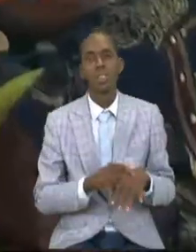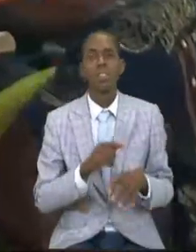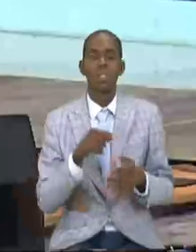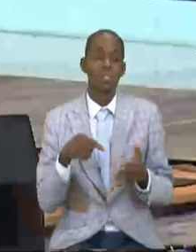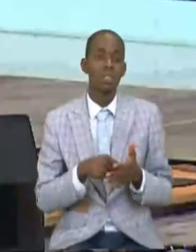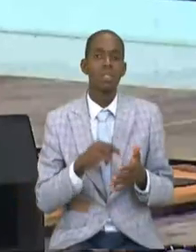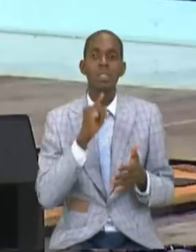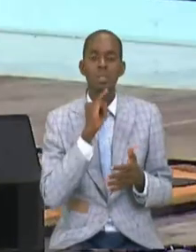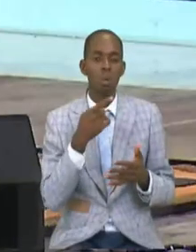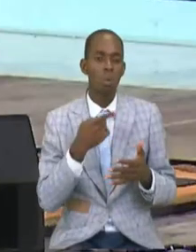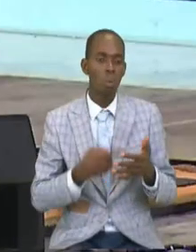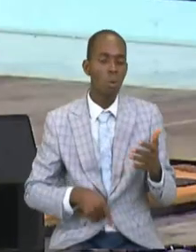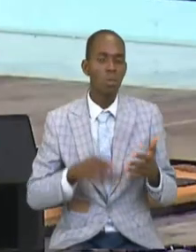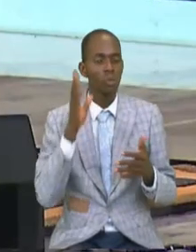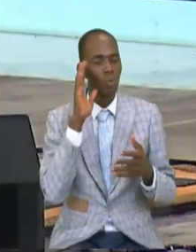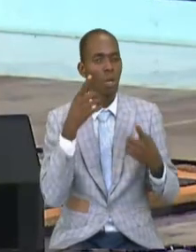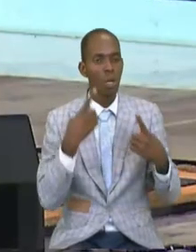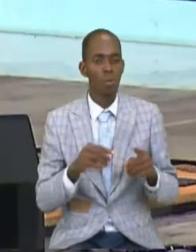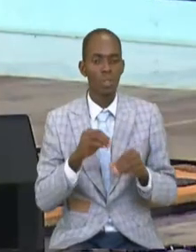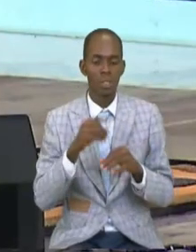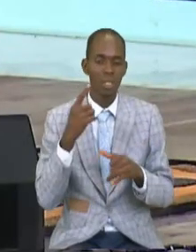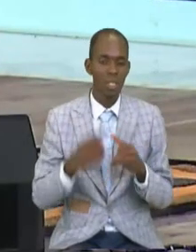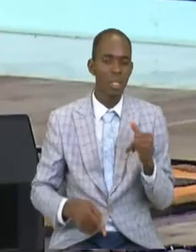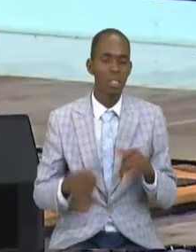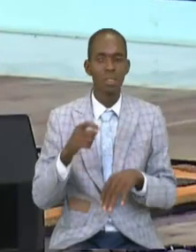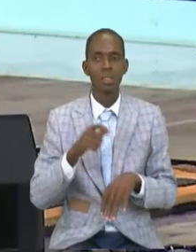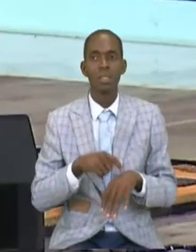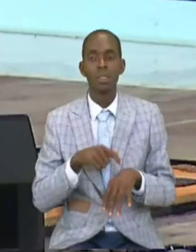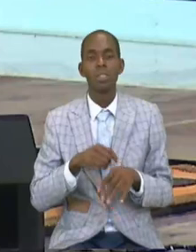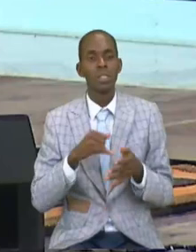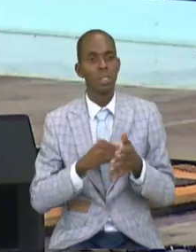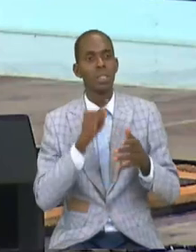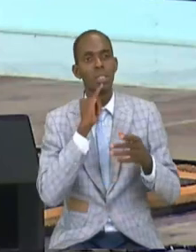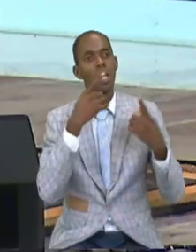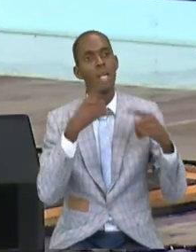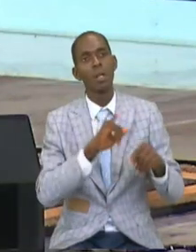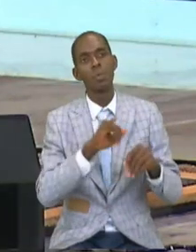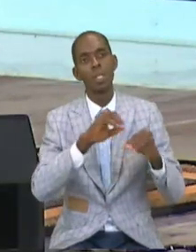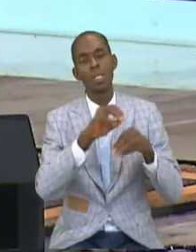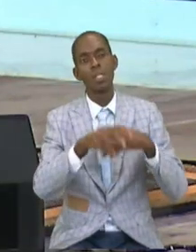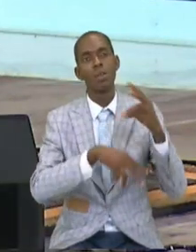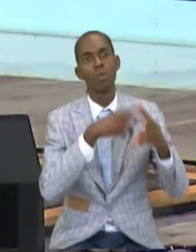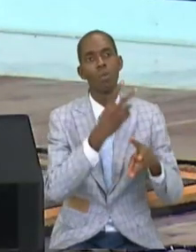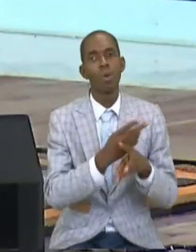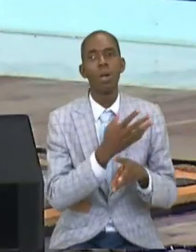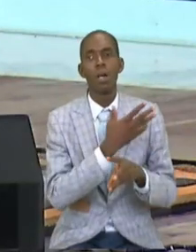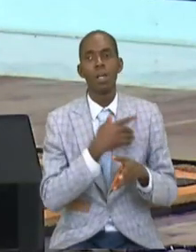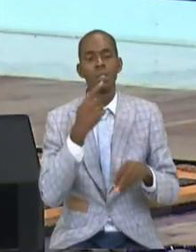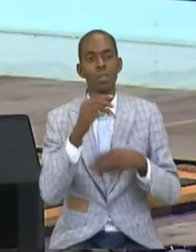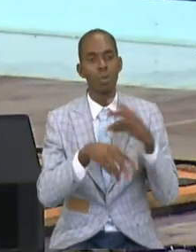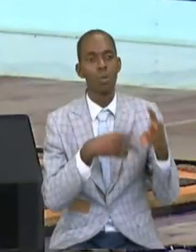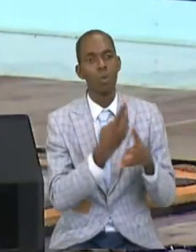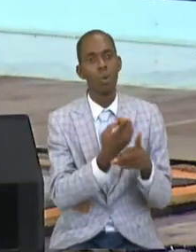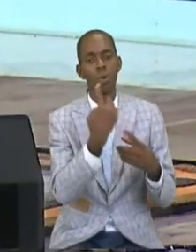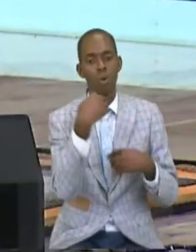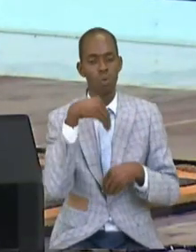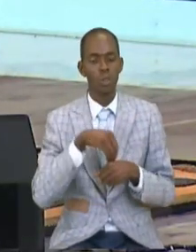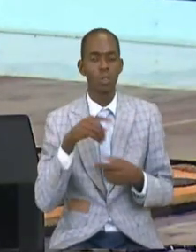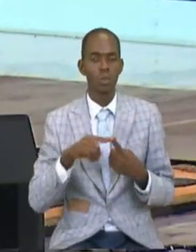derniers jours. C'est ce qui se passe dans les derniers jours. Cela se passe dans le monde et le monde vient